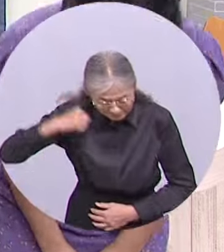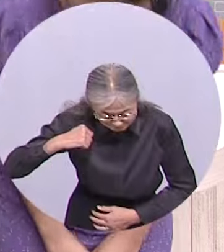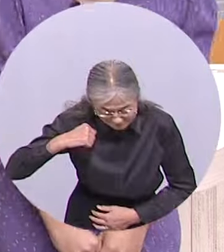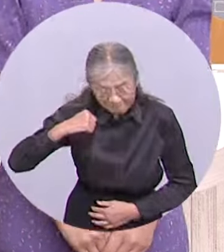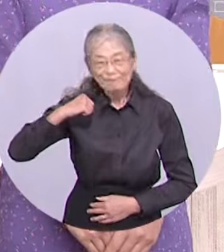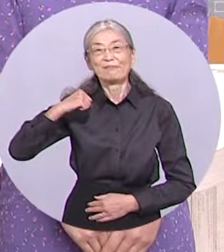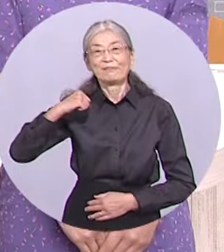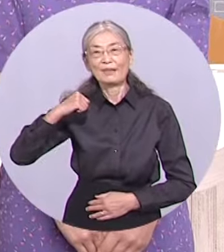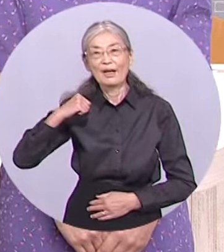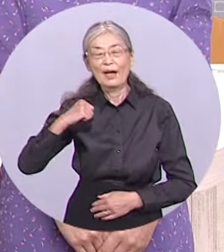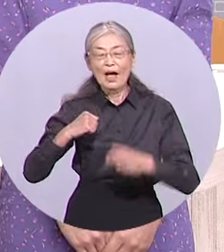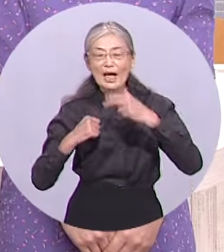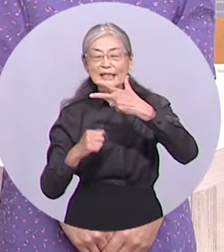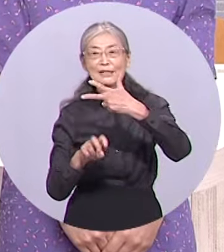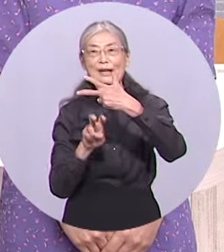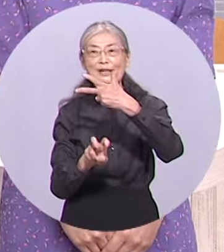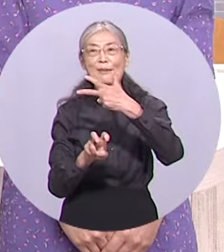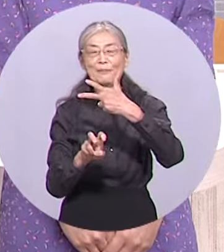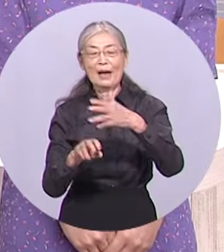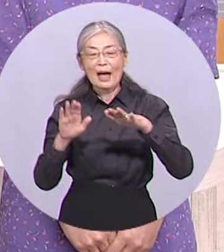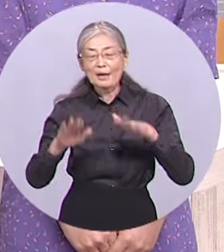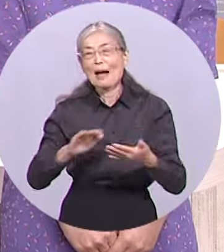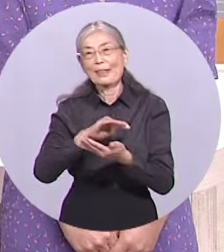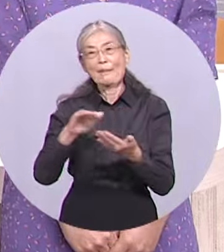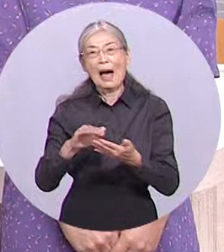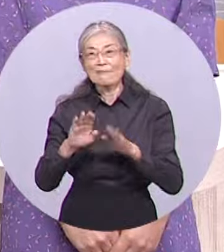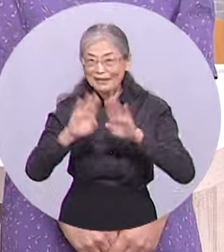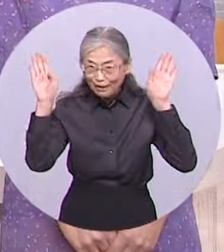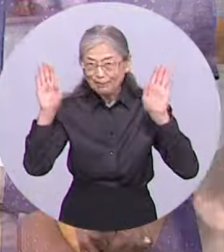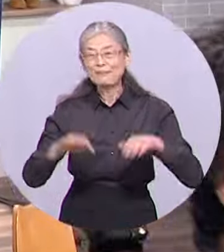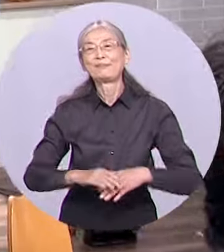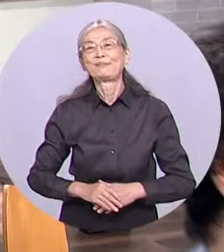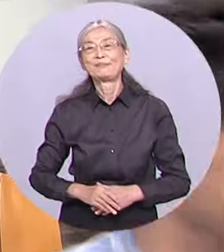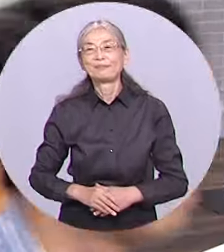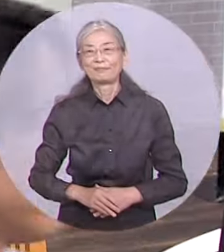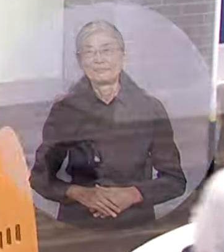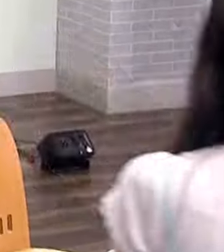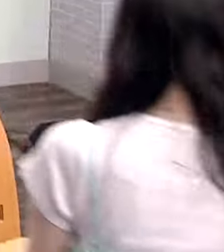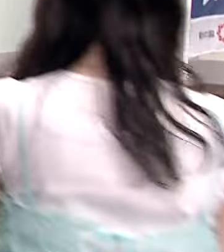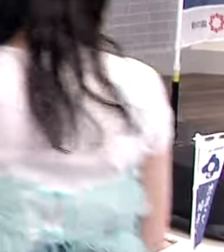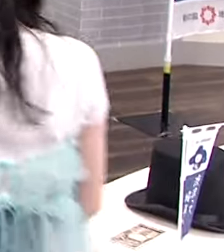おはようございます。 7月20日 今たま スタート。